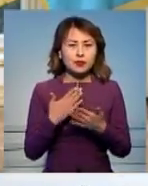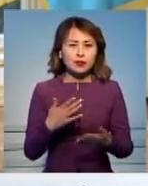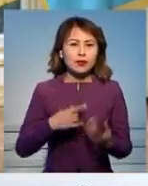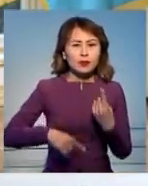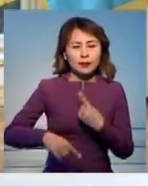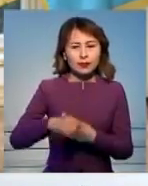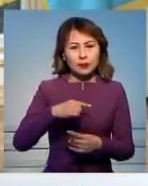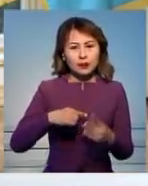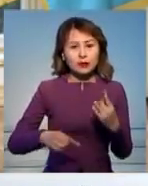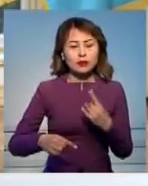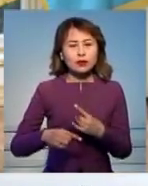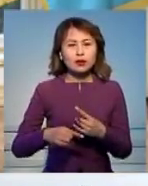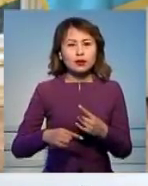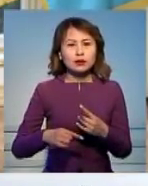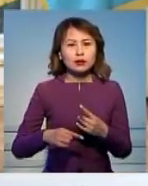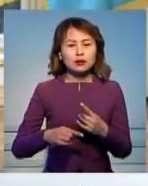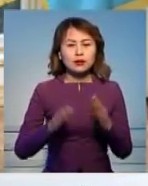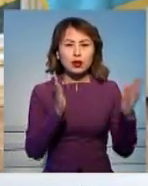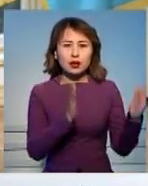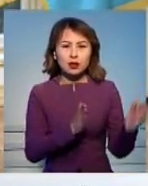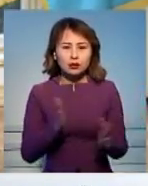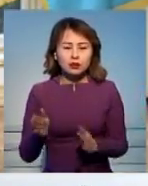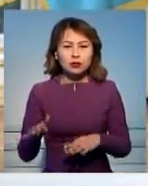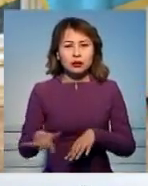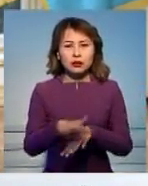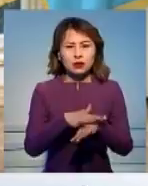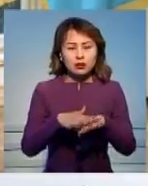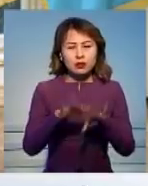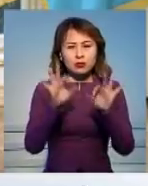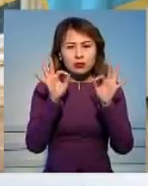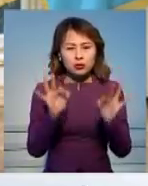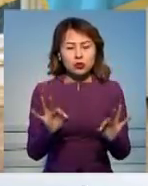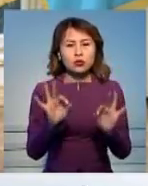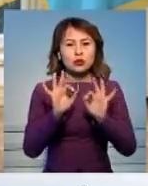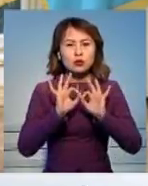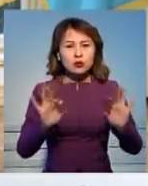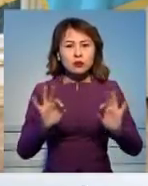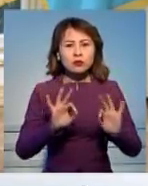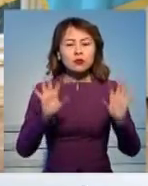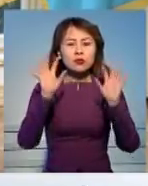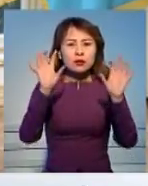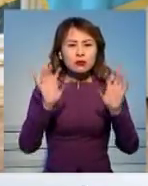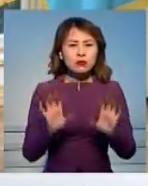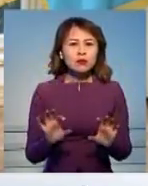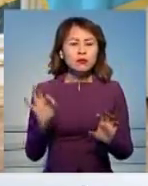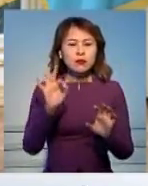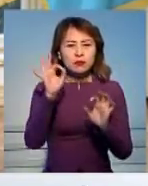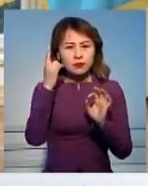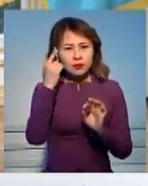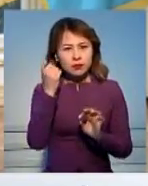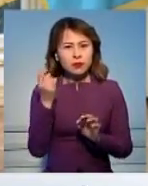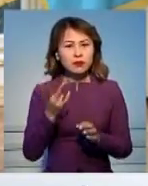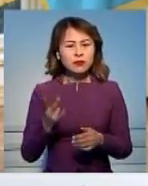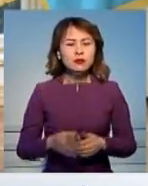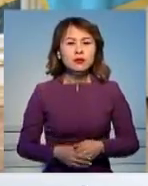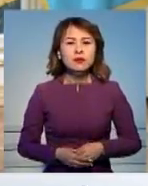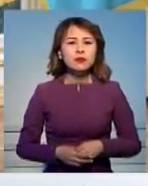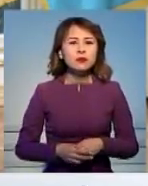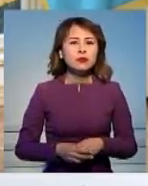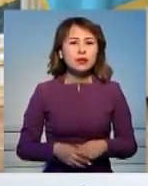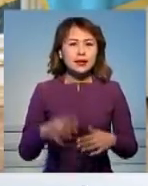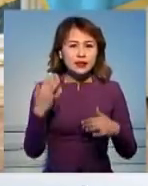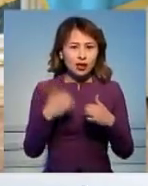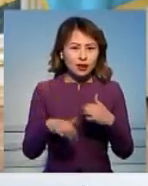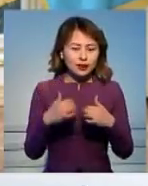кәсіпкерлерге, халыққа кеңінен түсіндіруіміз керек. Кәсіпкерлер заңның мән мағынасын білу керек. Шағын